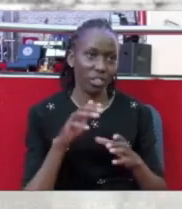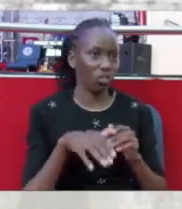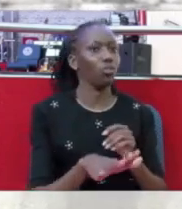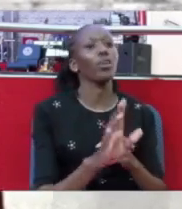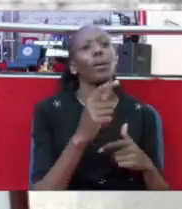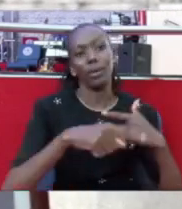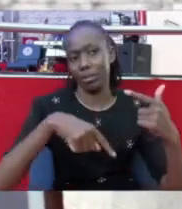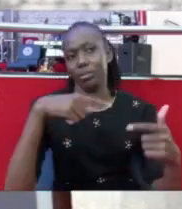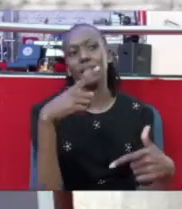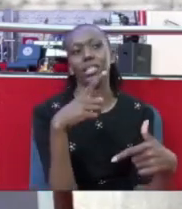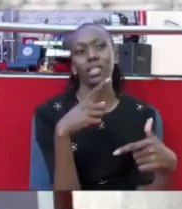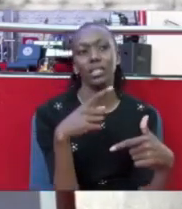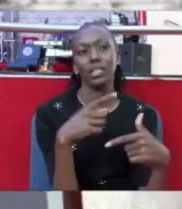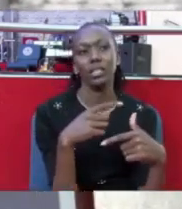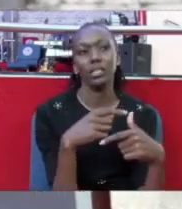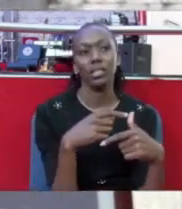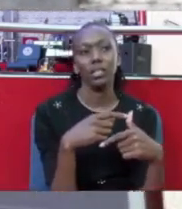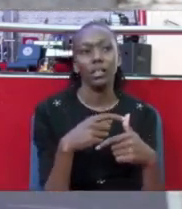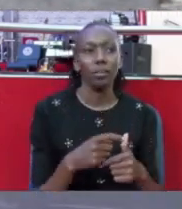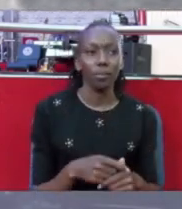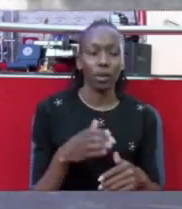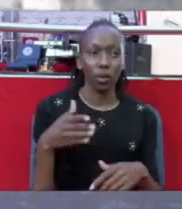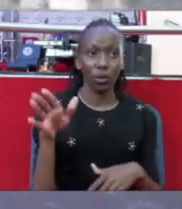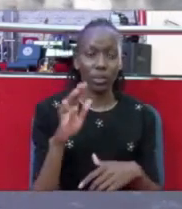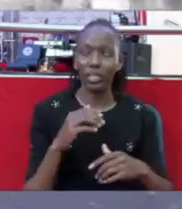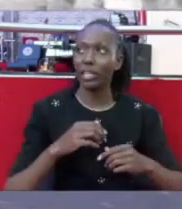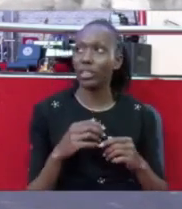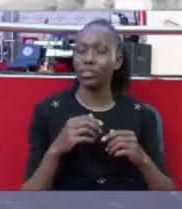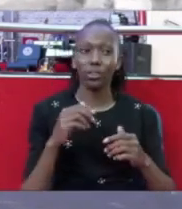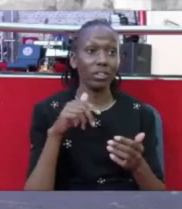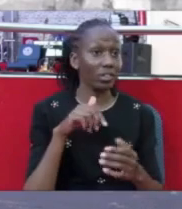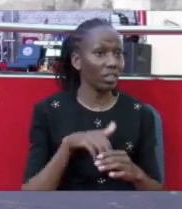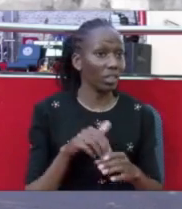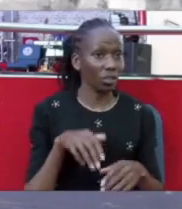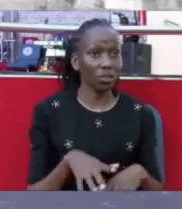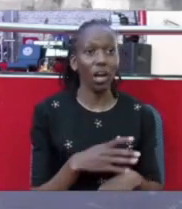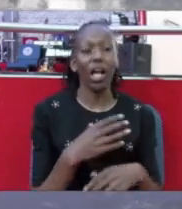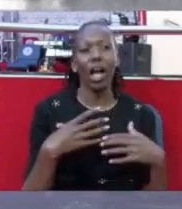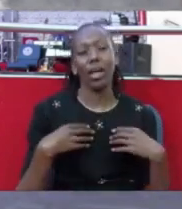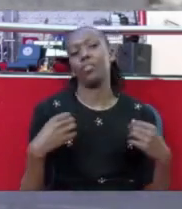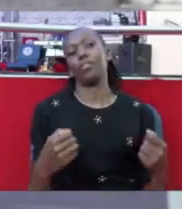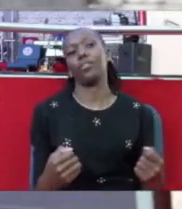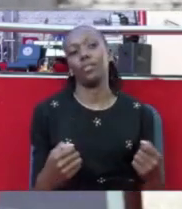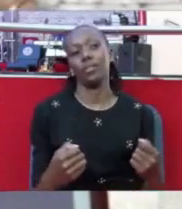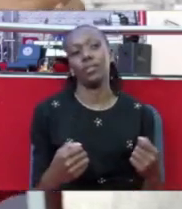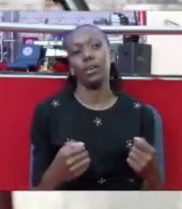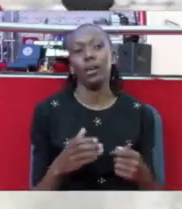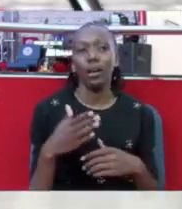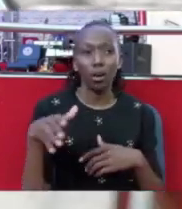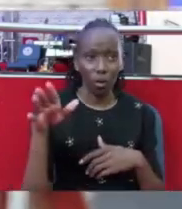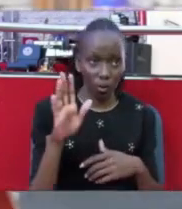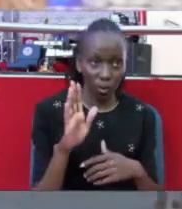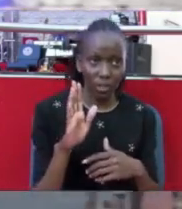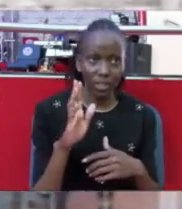katika kunawiri kwako. God takes pleasure in your health. Mungu anatamaniyo katika afya yako. God takes pleasure in the